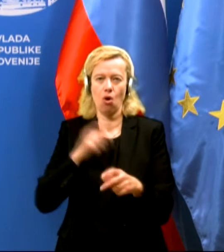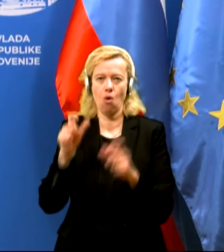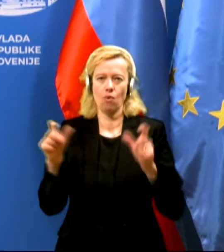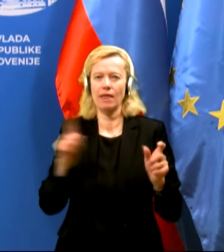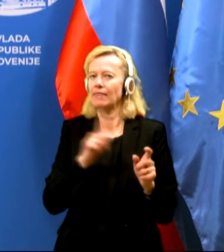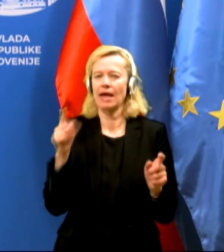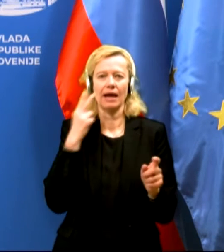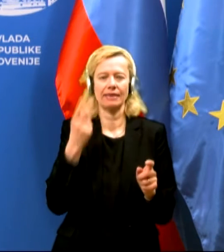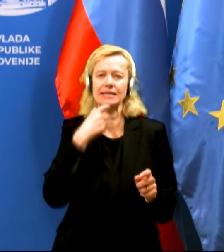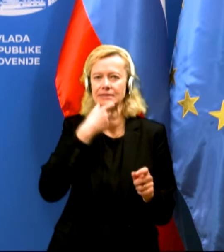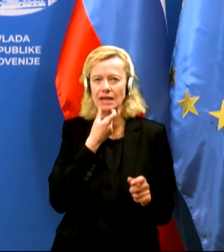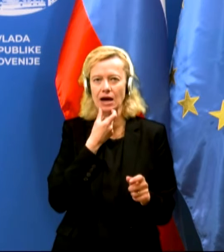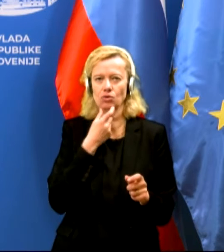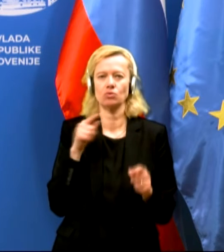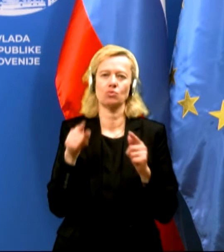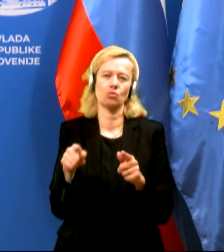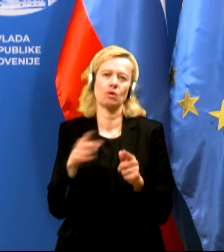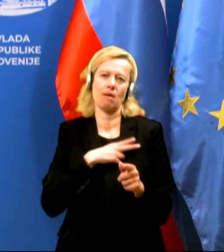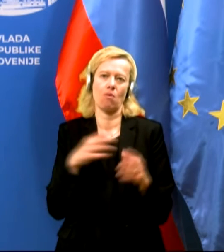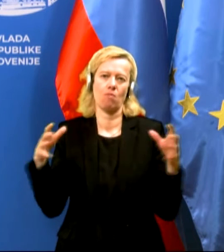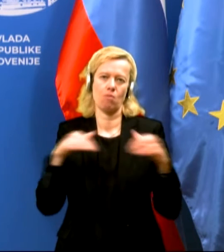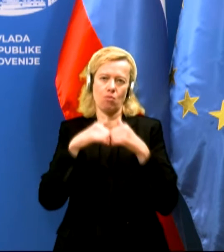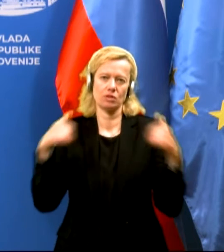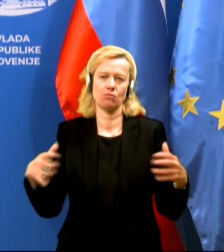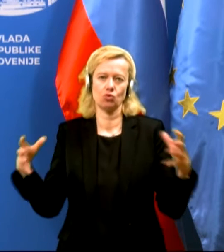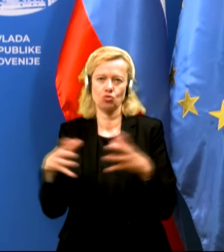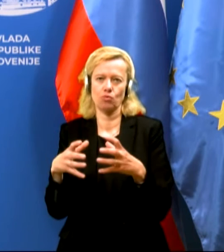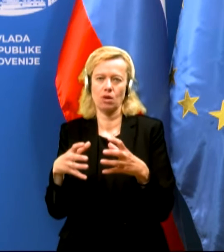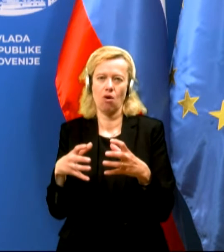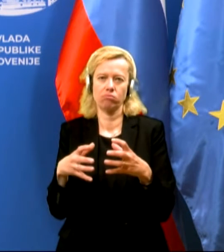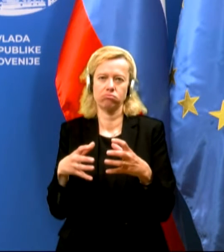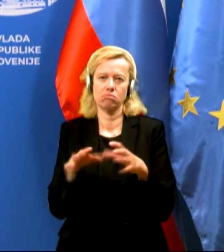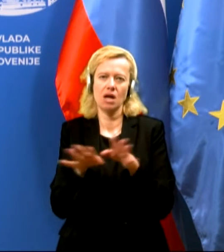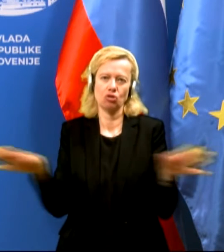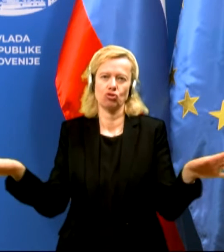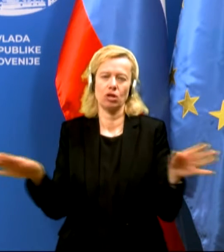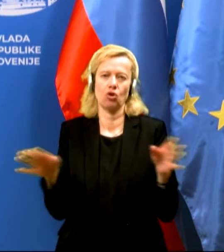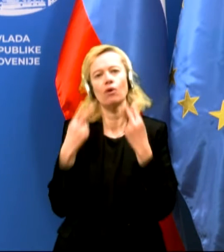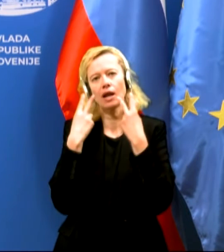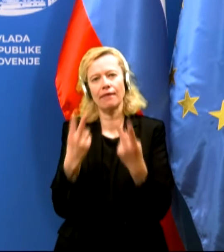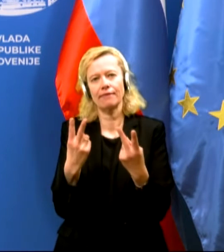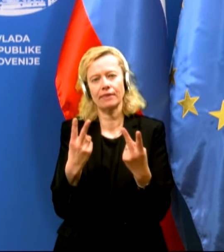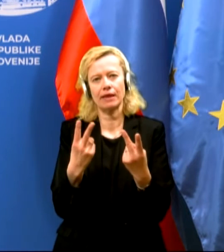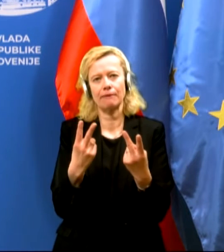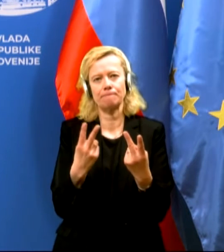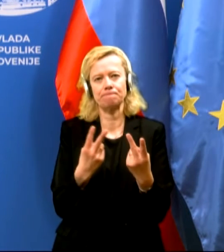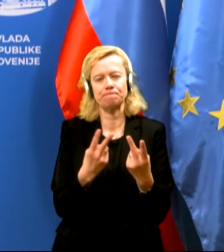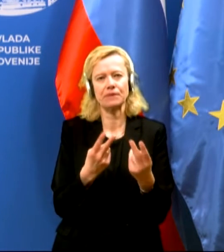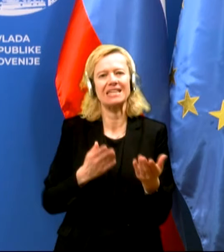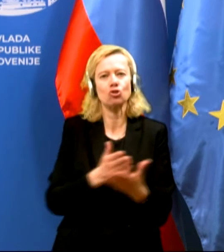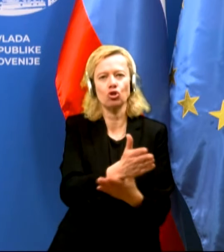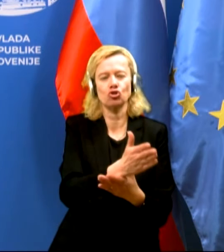starost. Tukaj imamo posebno skupino, razširjeno glede na izhodišča, ki jih je določila